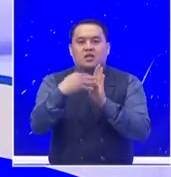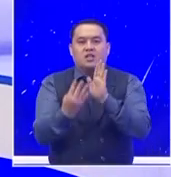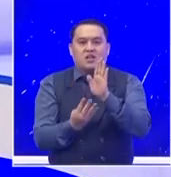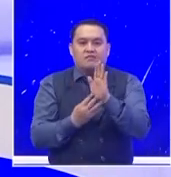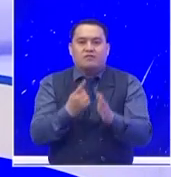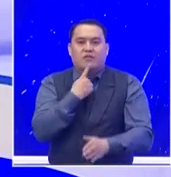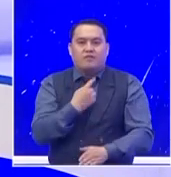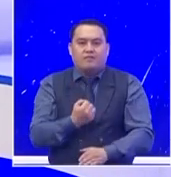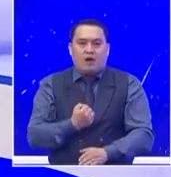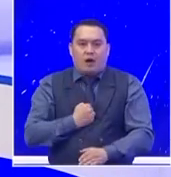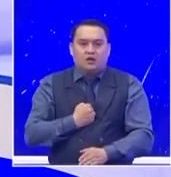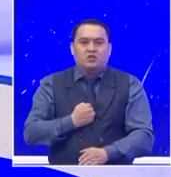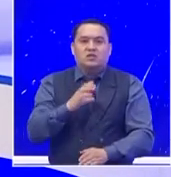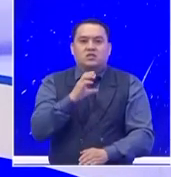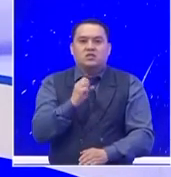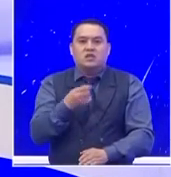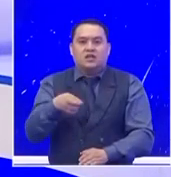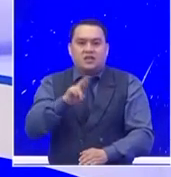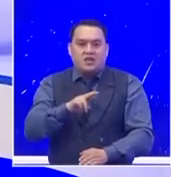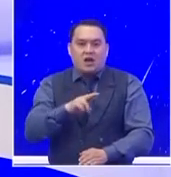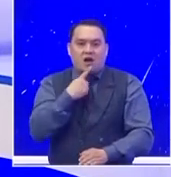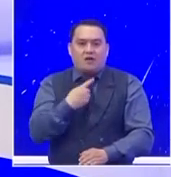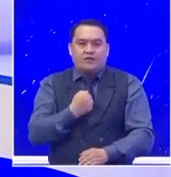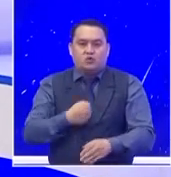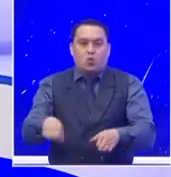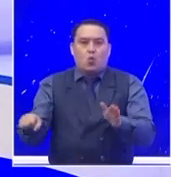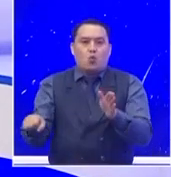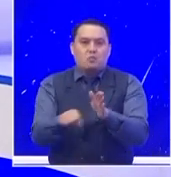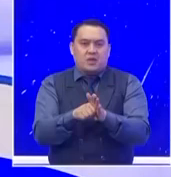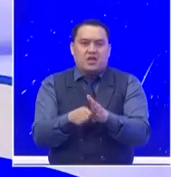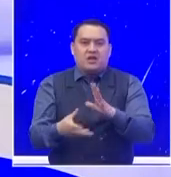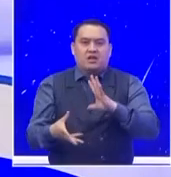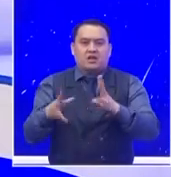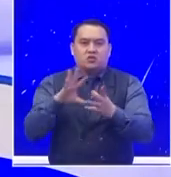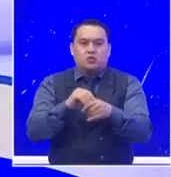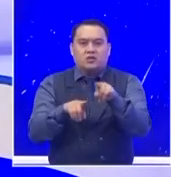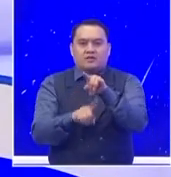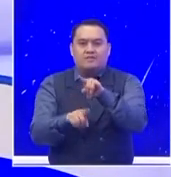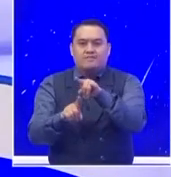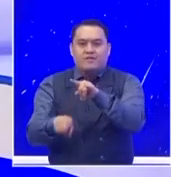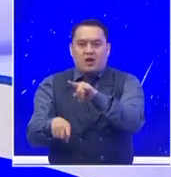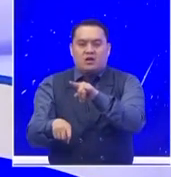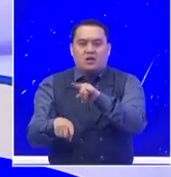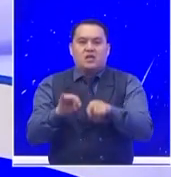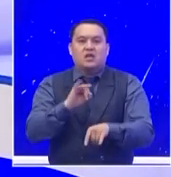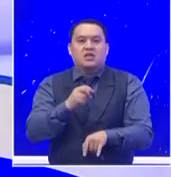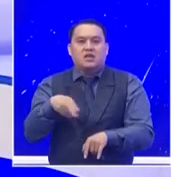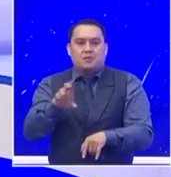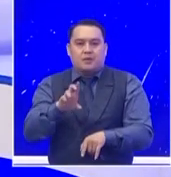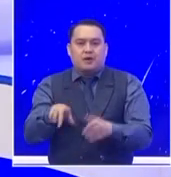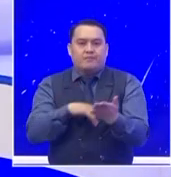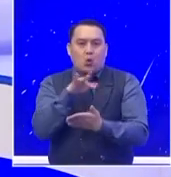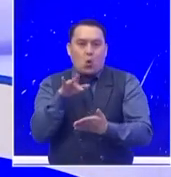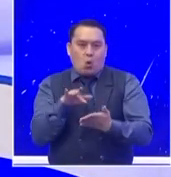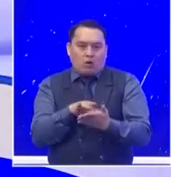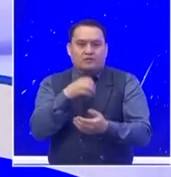Девятнадцать военных из числа сирийских правительственных войск были убиты в результате ударов турецких беспилотников в Идлибе. По данным